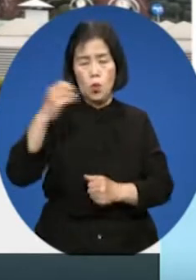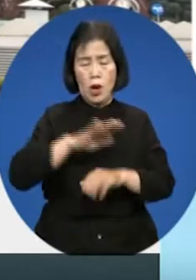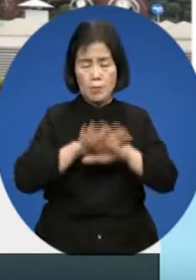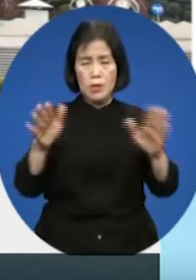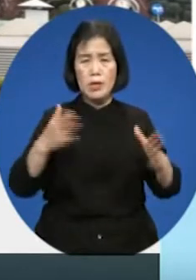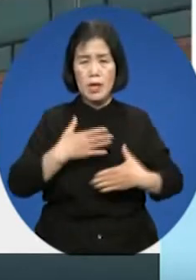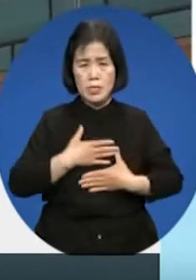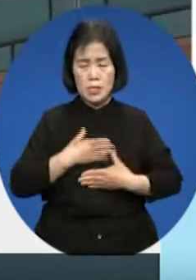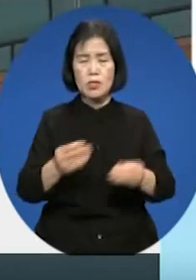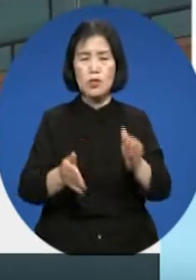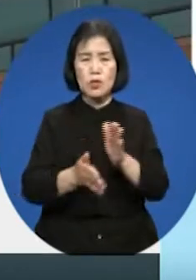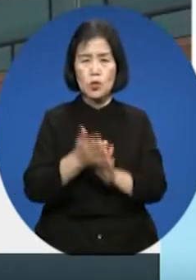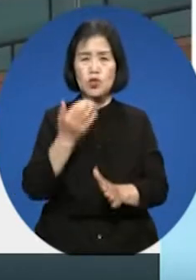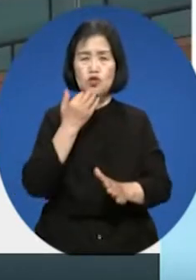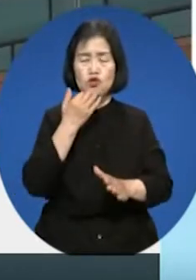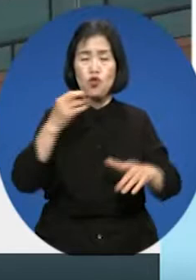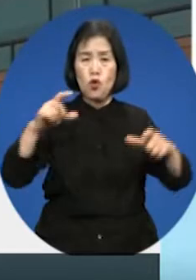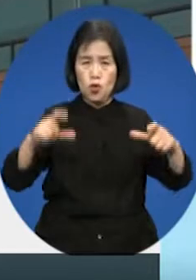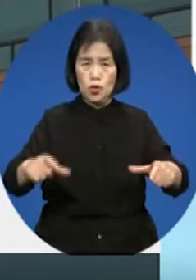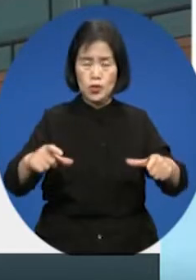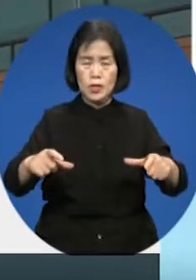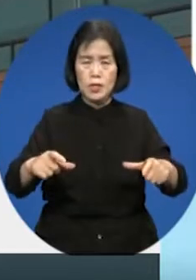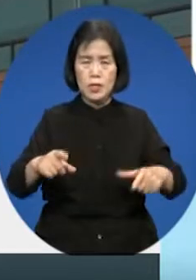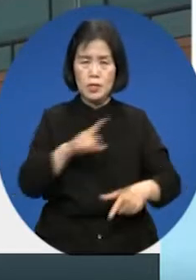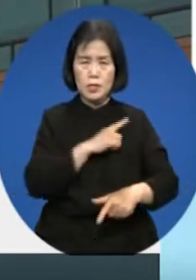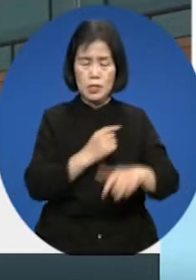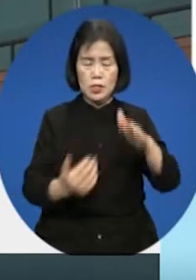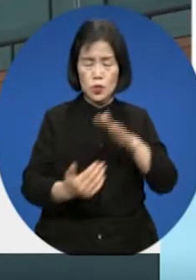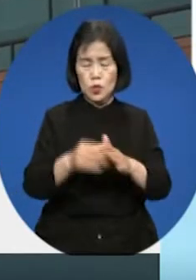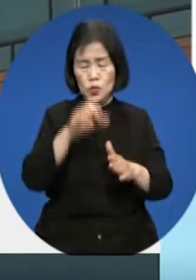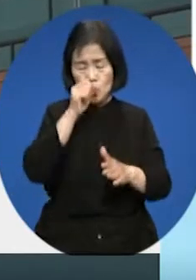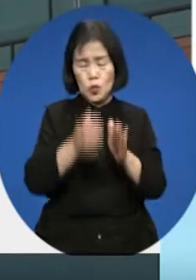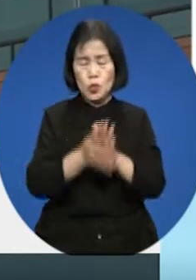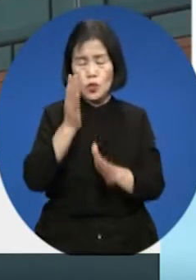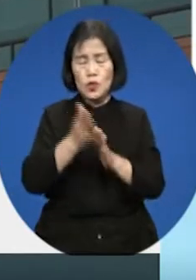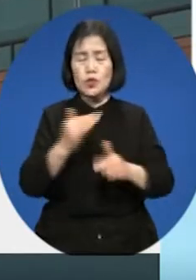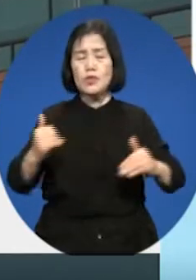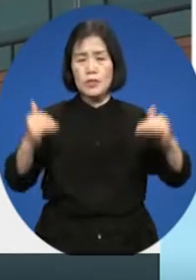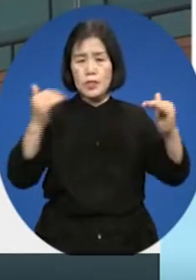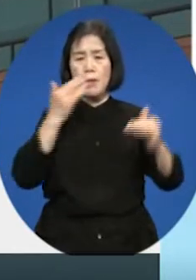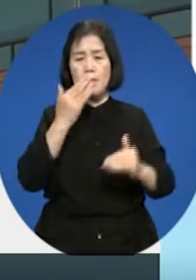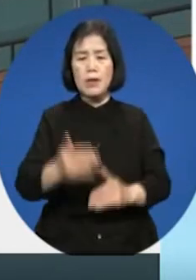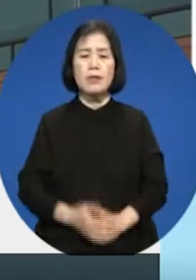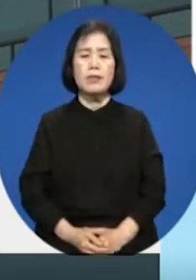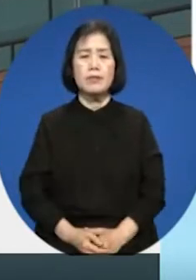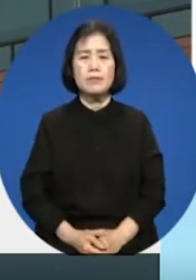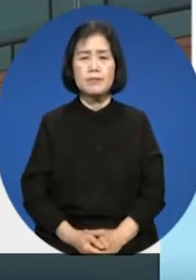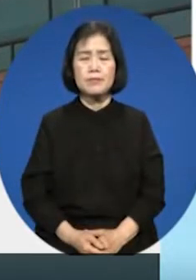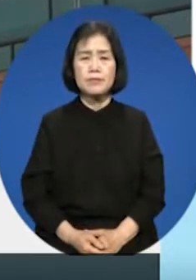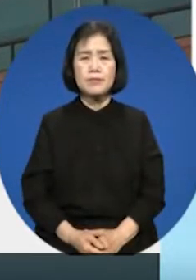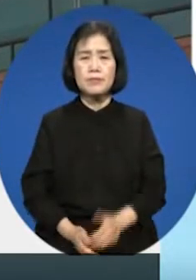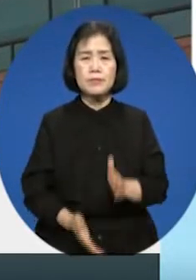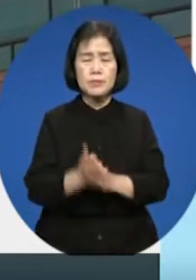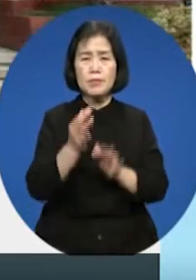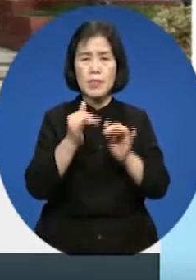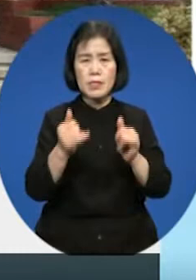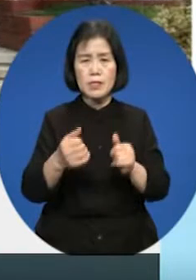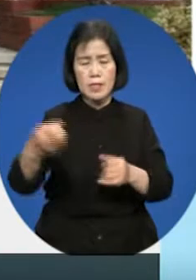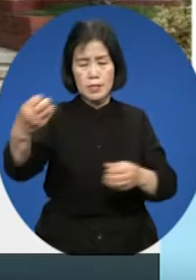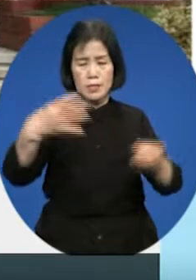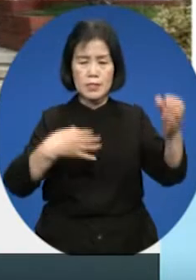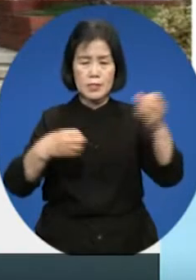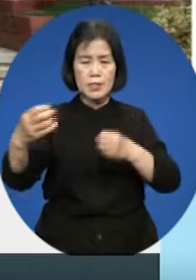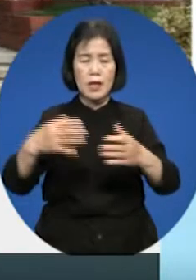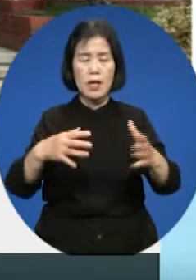도시로 수도권 지역의 최고의 좋은 도시로 성장할 수 있을 거라고 생각하고 있고요. 시민들의 그런 의견들을 잘